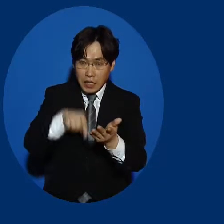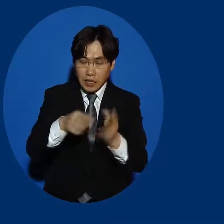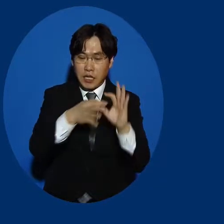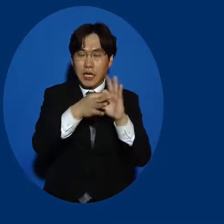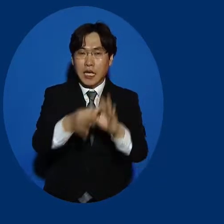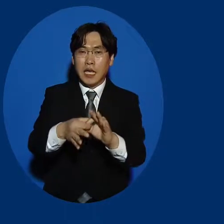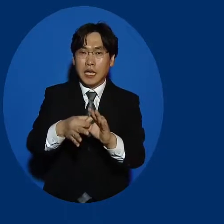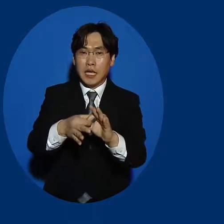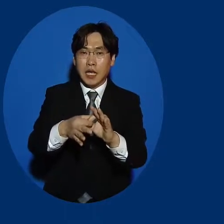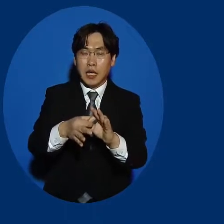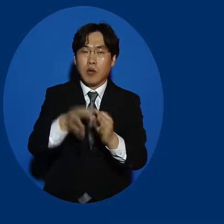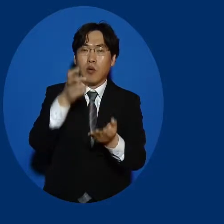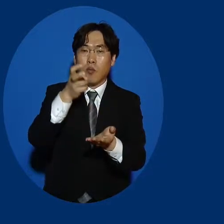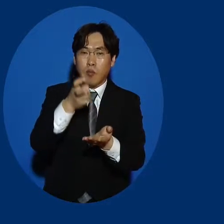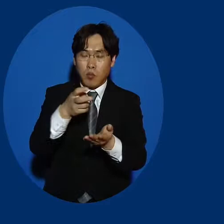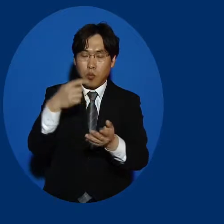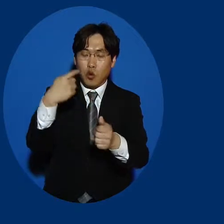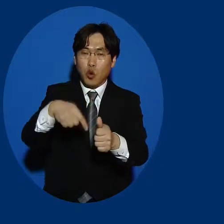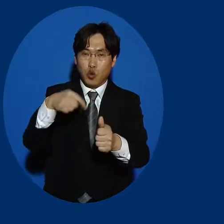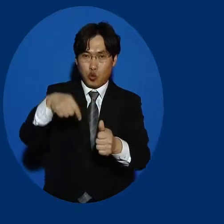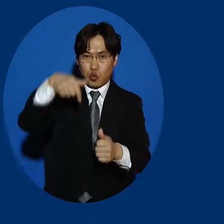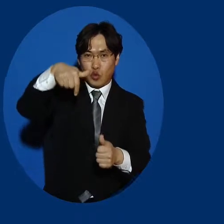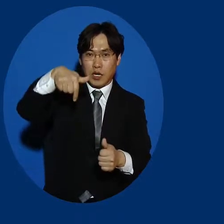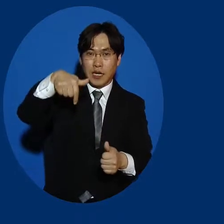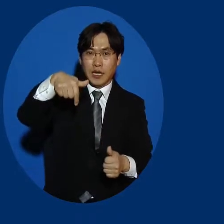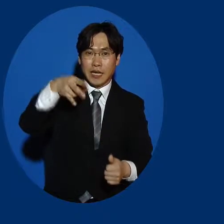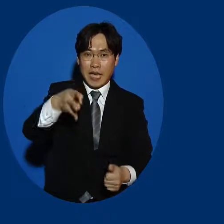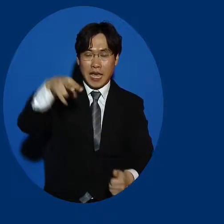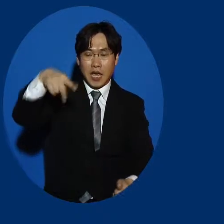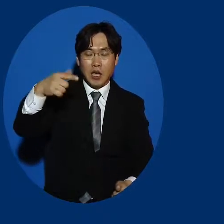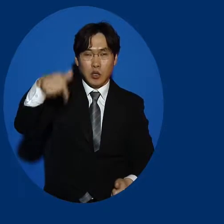있습니다. 자, 이렇게 장애인